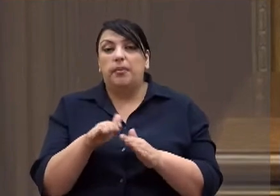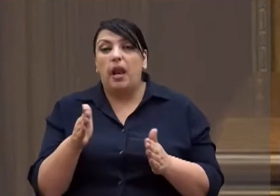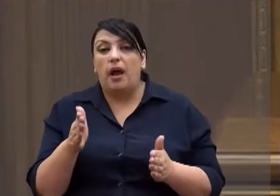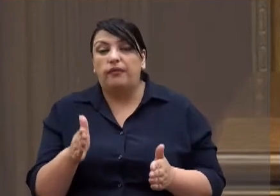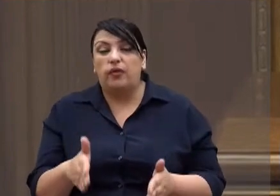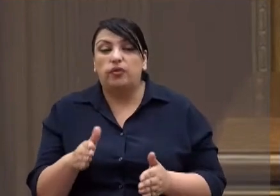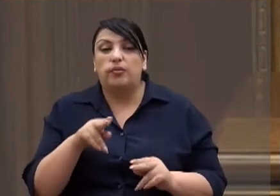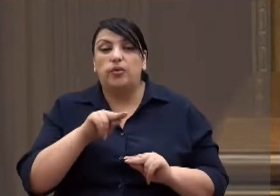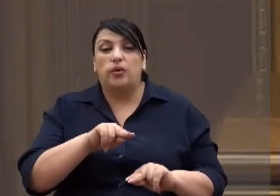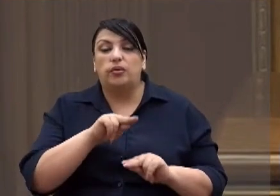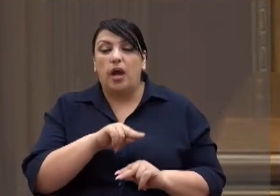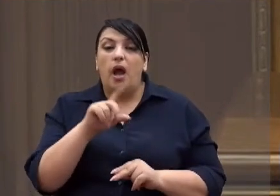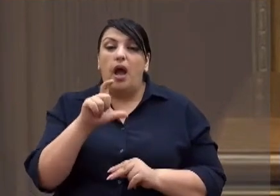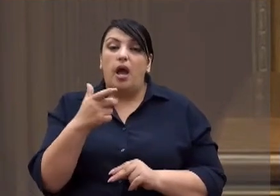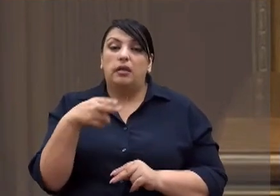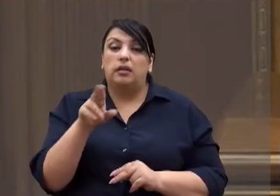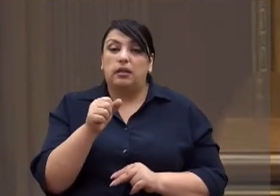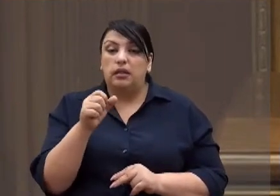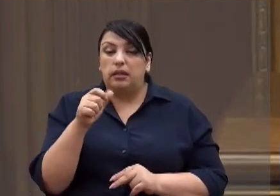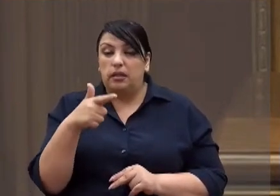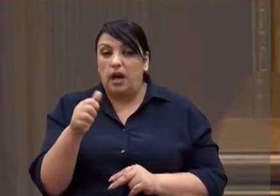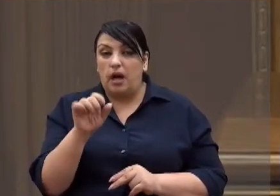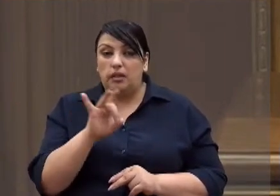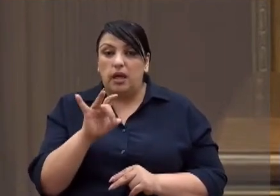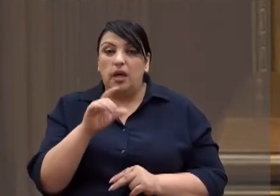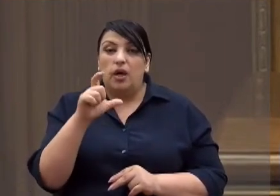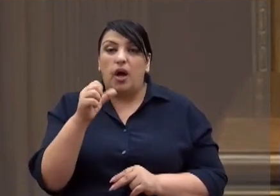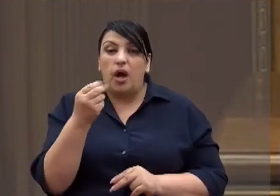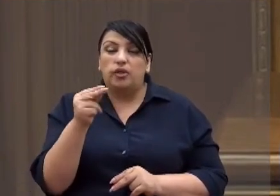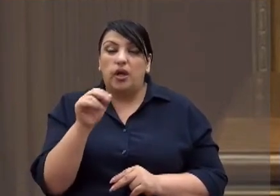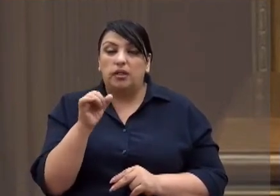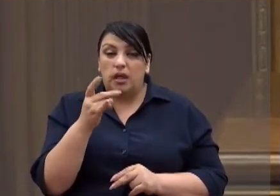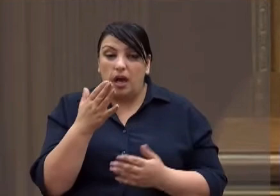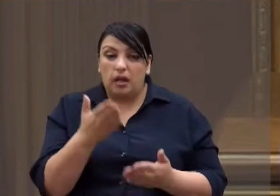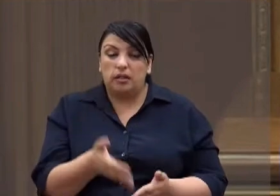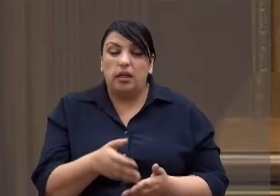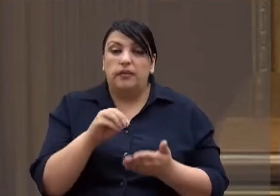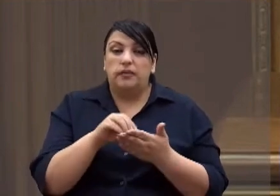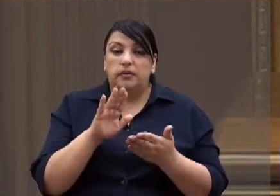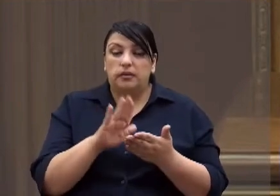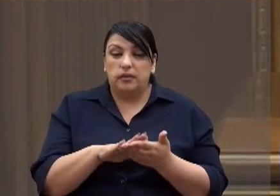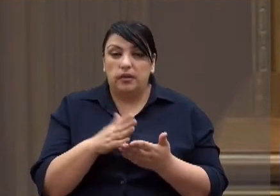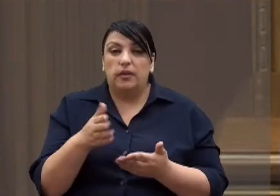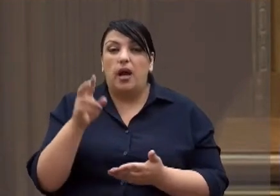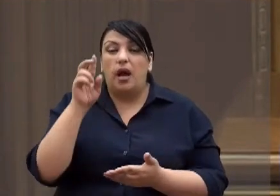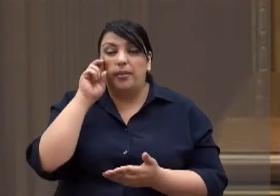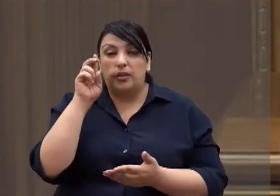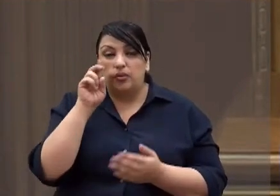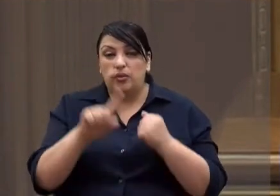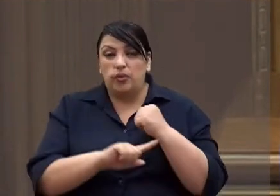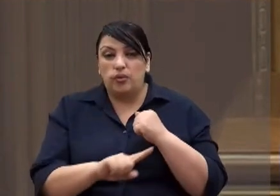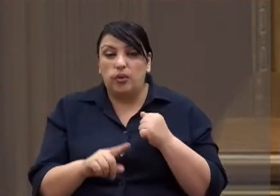գործող համակարգող Էդգար Խաչատրյանին, և նշածս քաղաքական ուժերին, Հանրապետություն